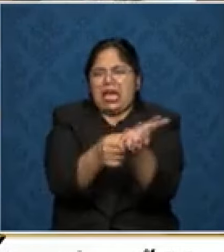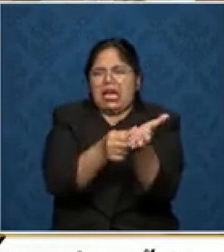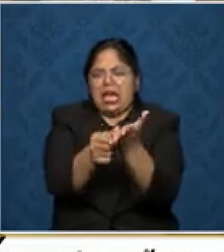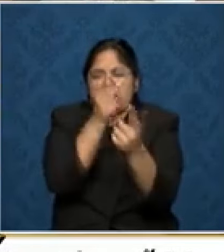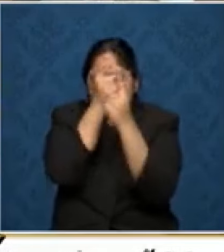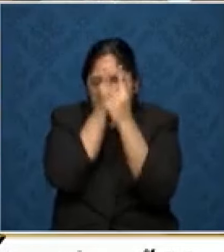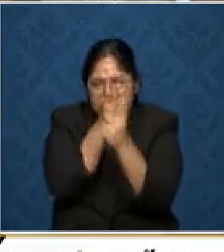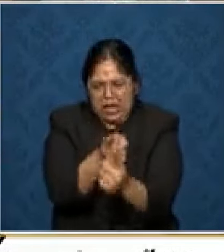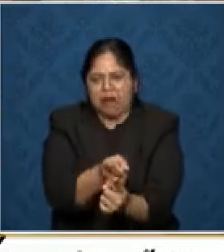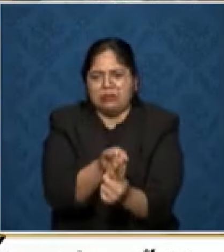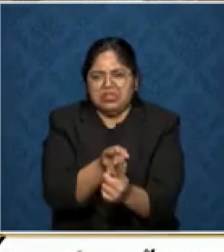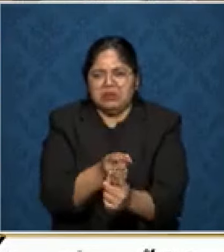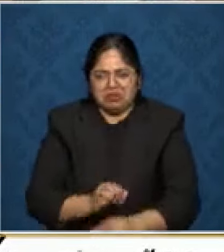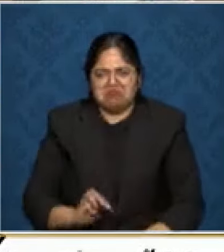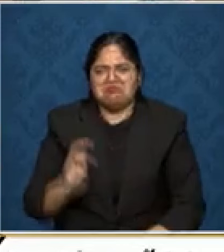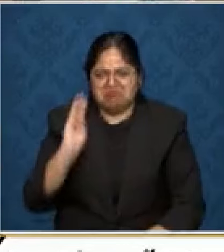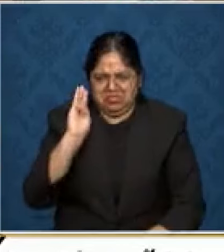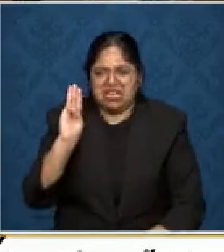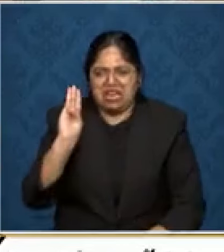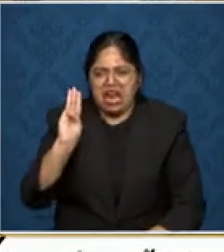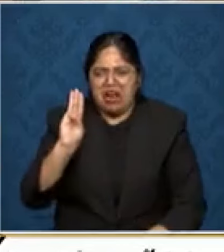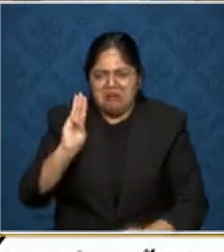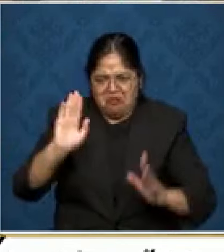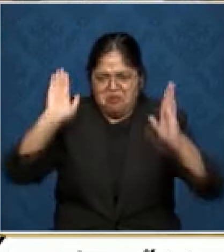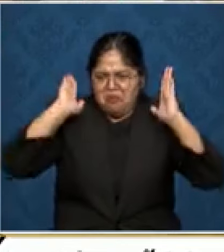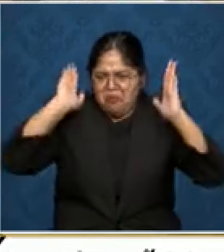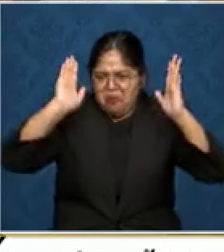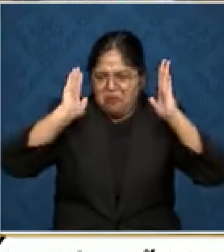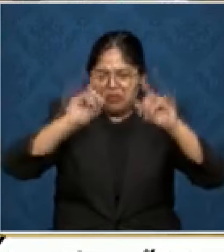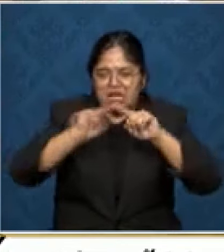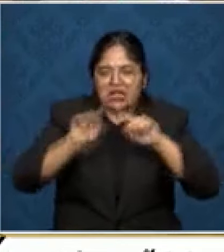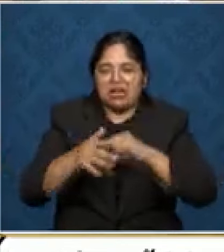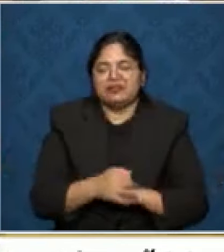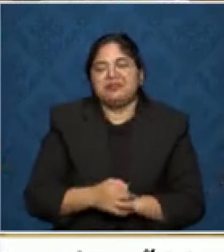เสียงไว้ถัดมาครับปัญหาจิอ